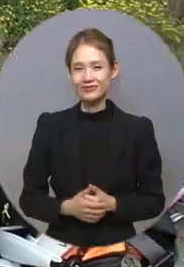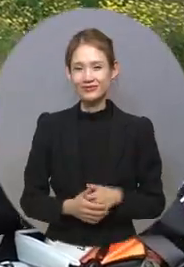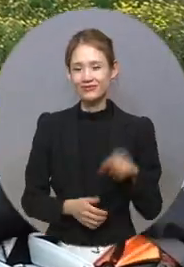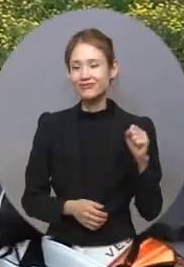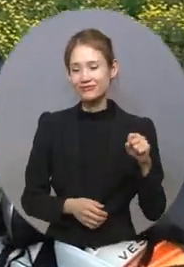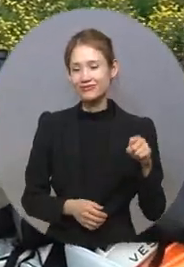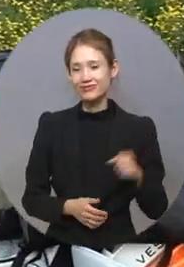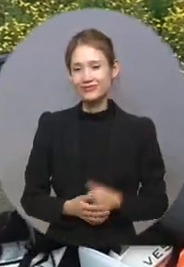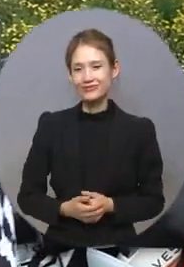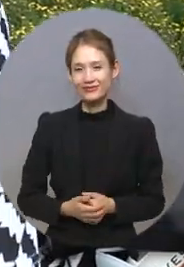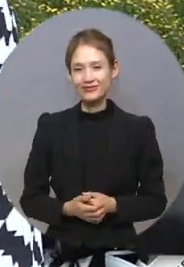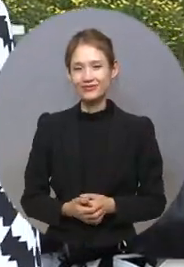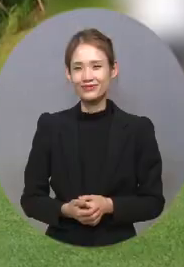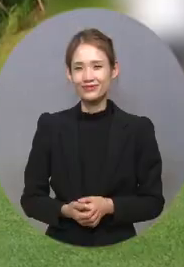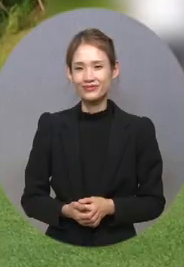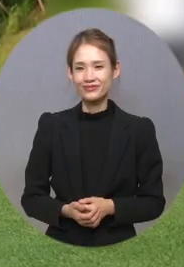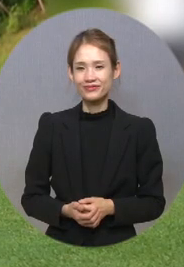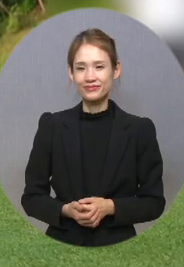재밌어.